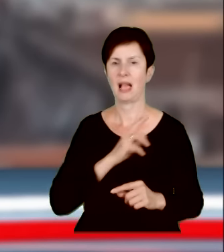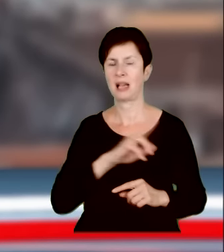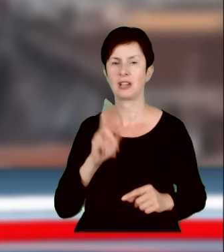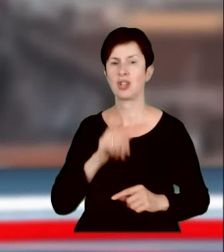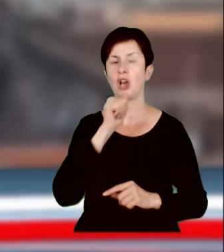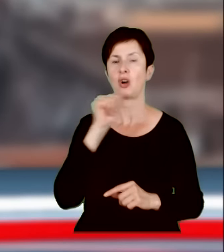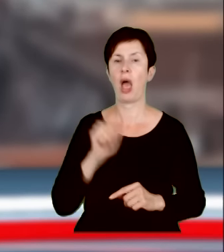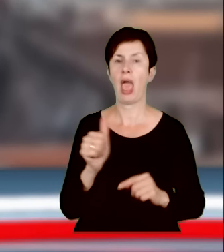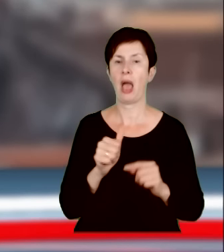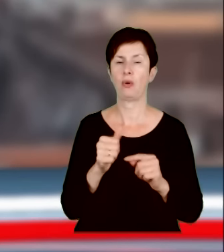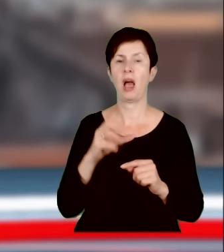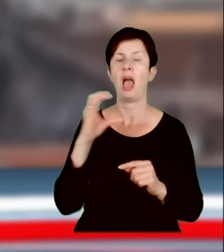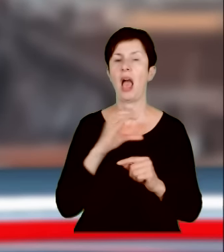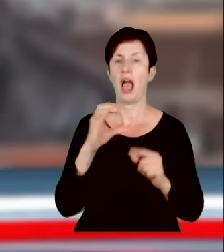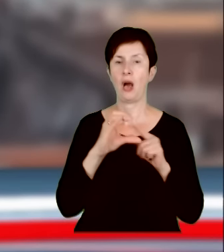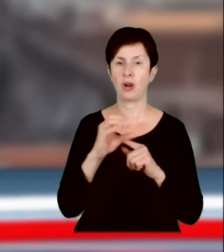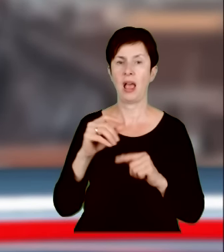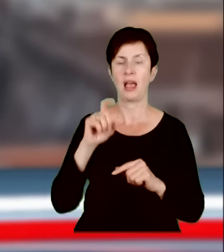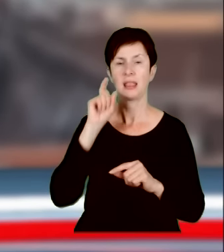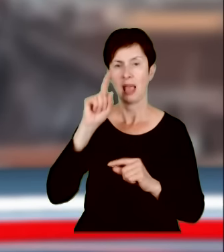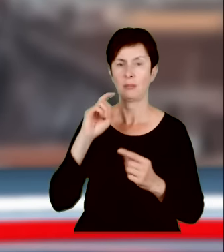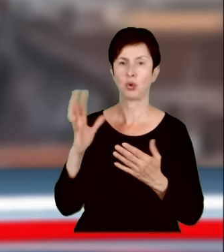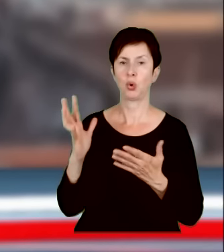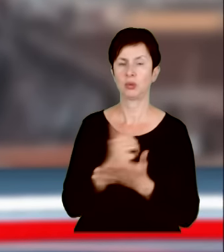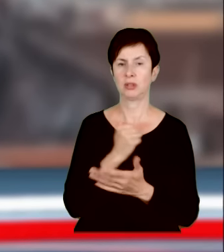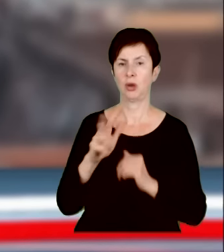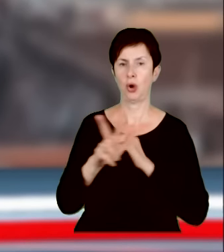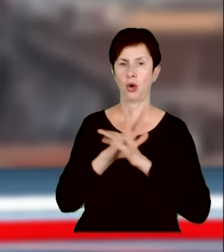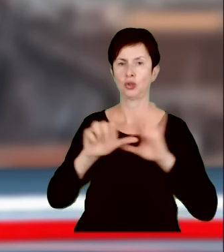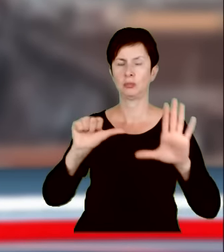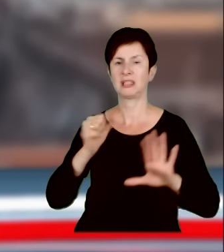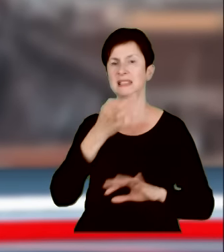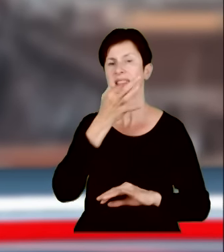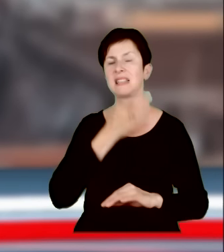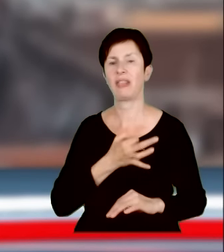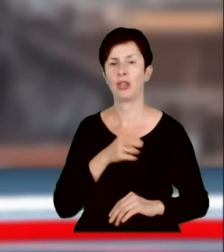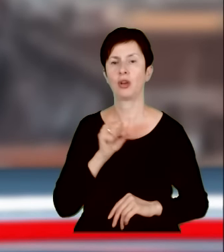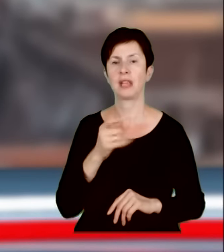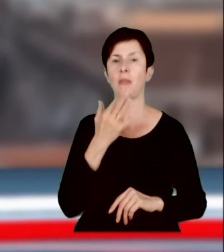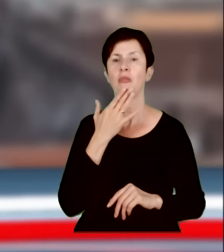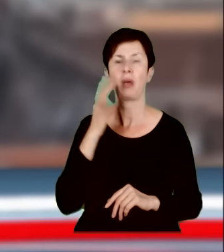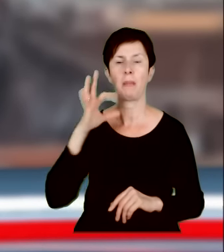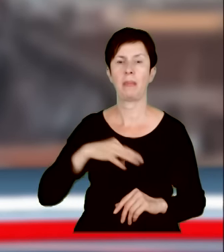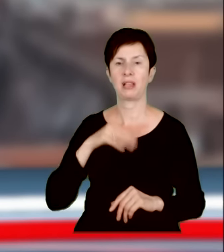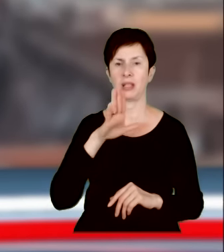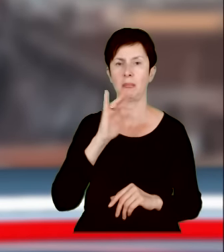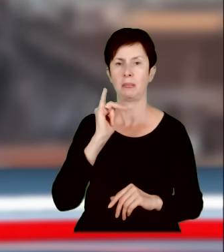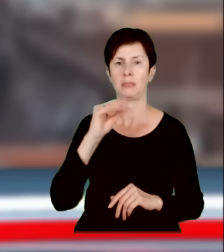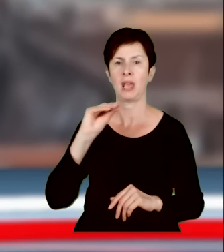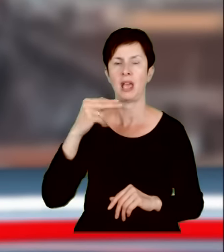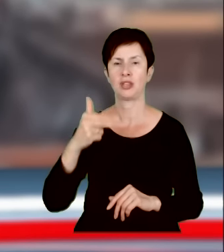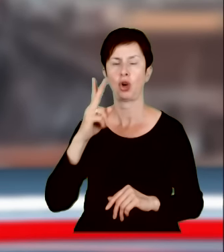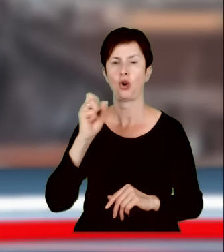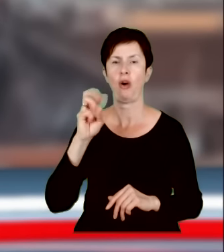Polski Niemcy odzyskują 86 EUR centów i powiedziała to pani Bieńkowska pani Bieńkowska będąc wtedy